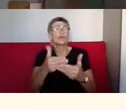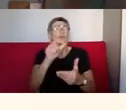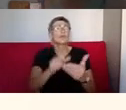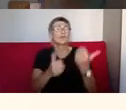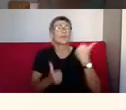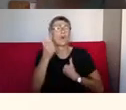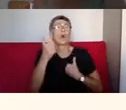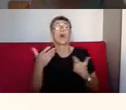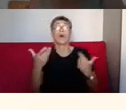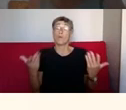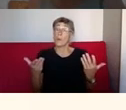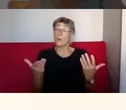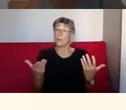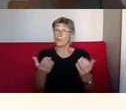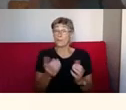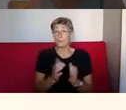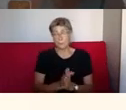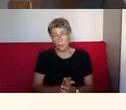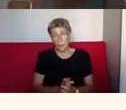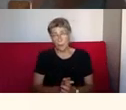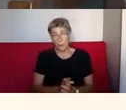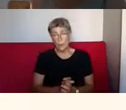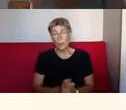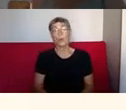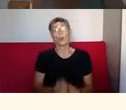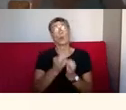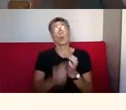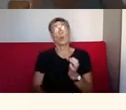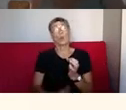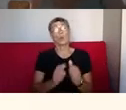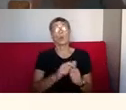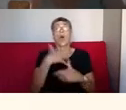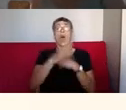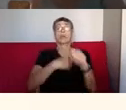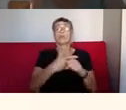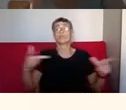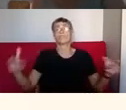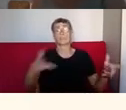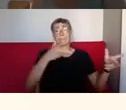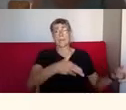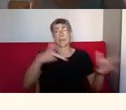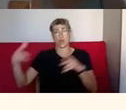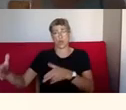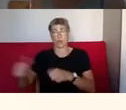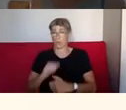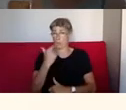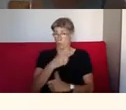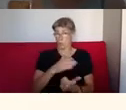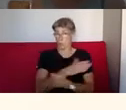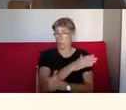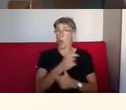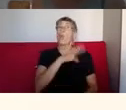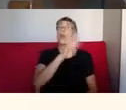pour conclure, on a deux grandes périodes dans l'année en Belgique, en Wallonie